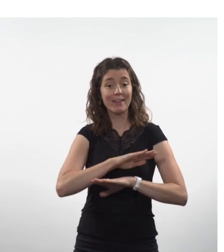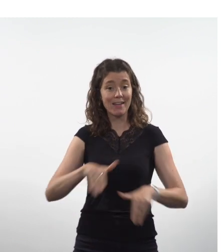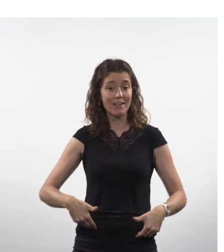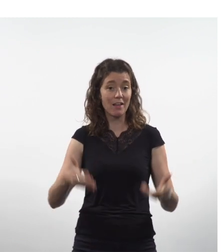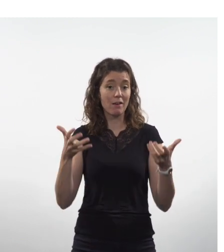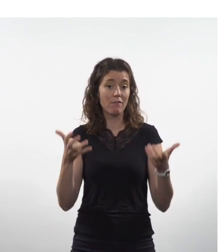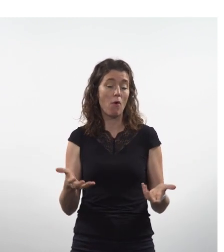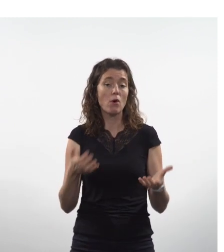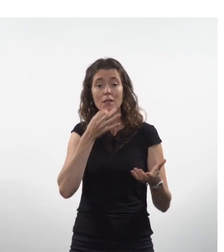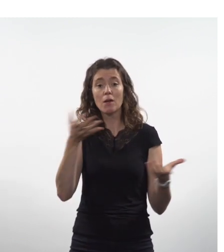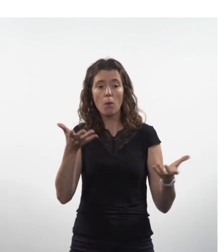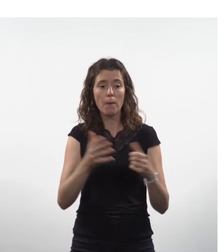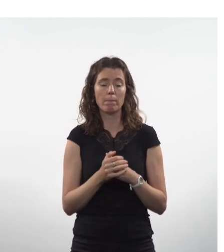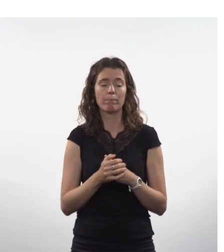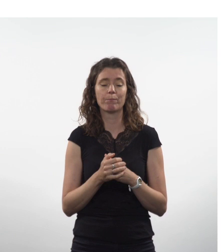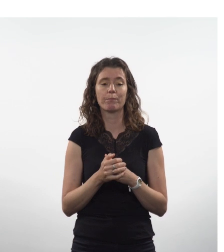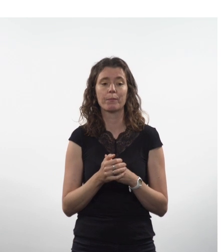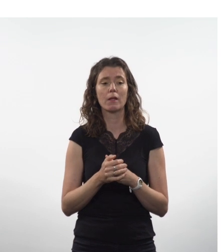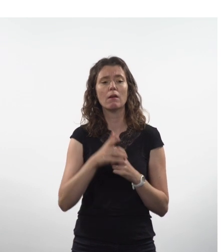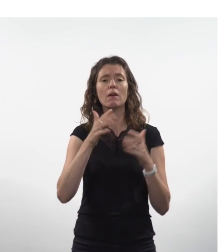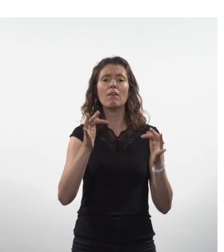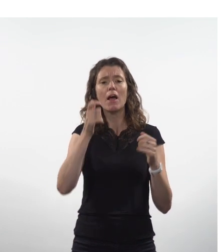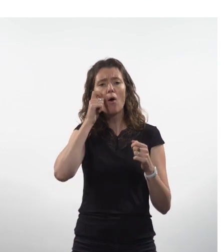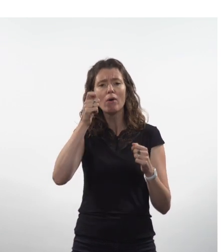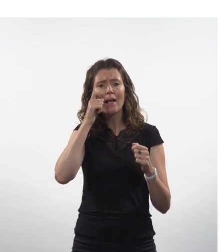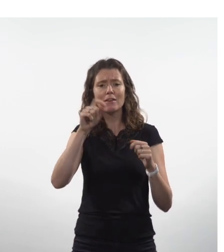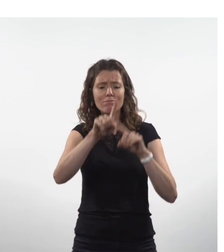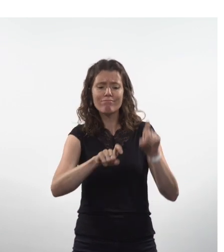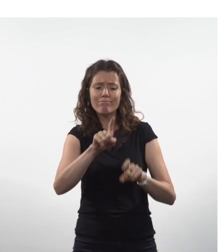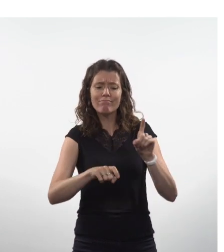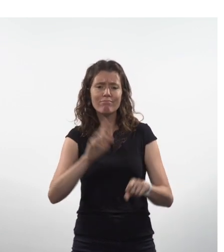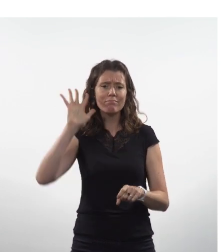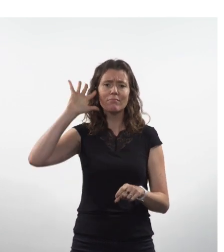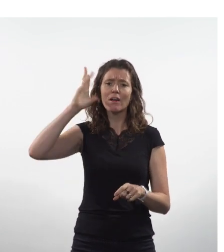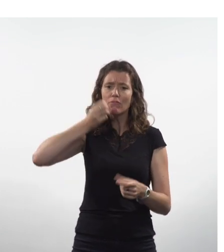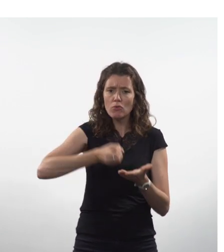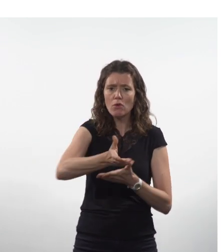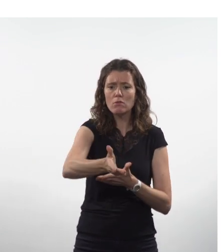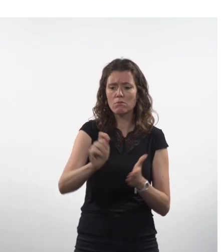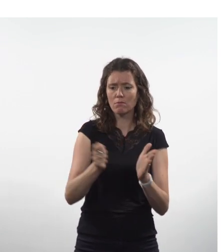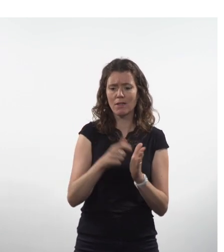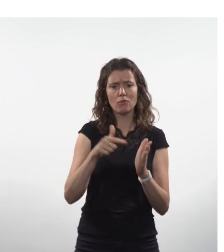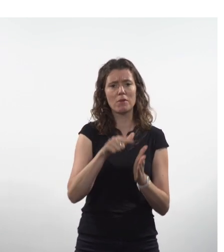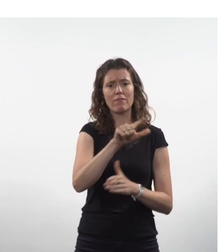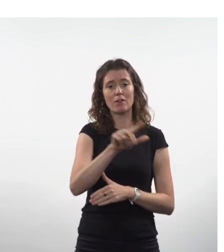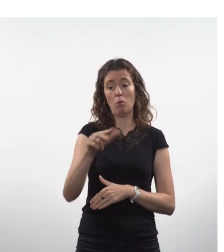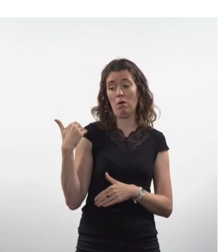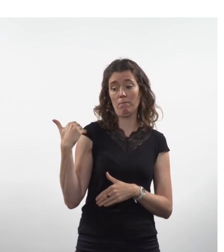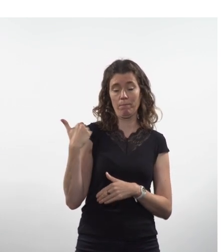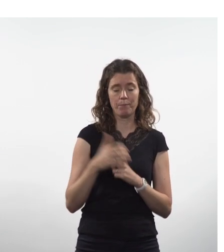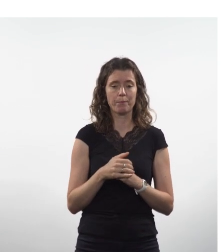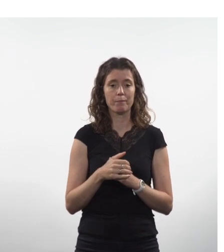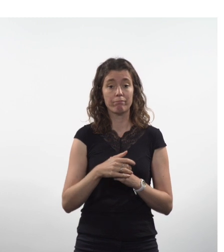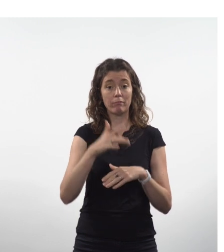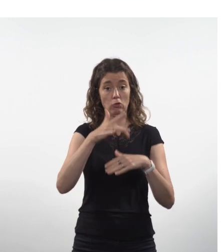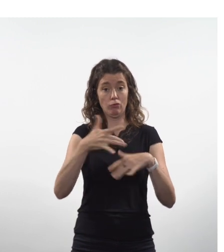ma présentation sur l'enquête InfoSens qui a été réalisée en 2023. Alors, en 2023, on a fait